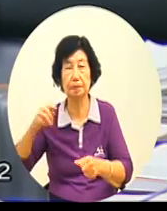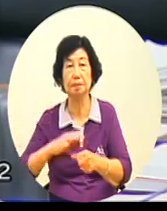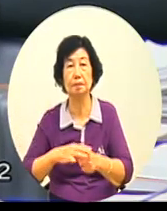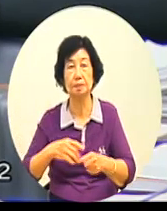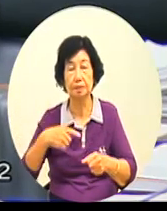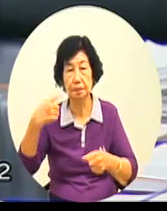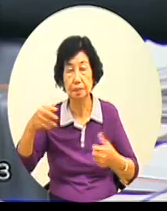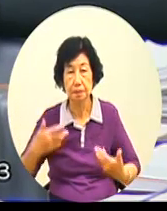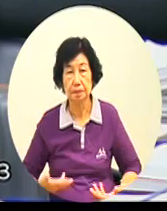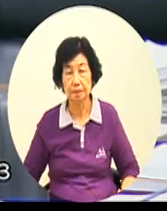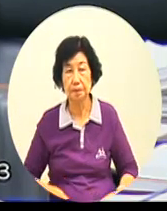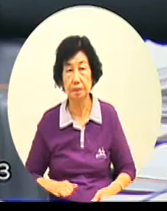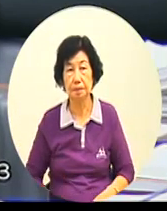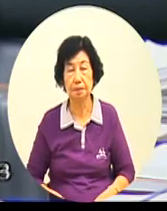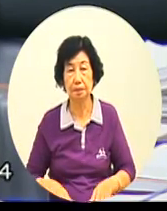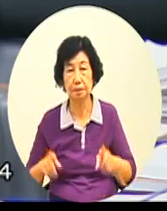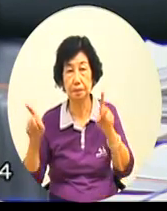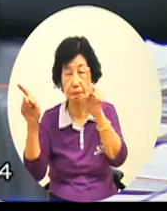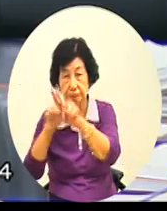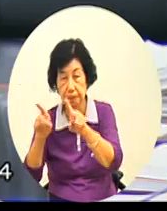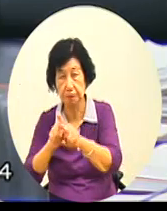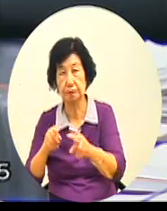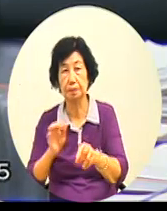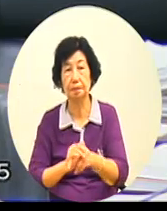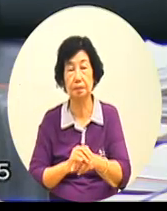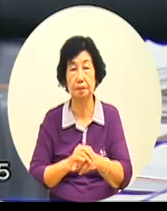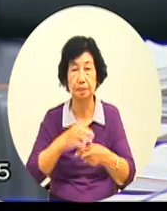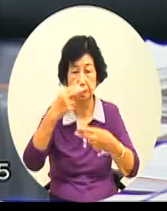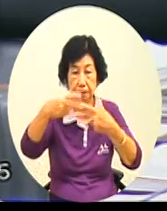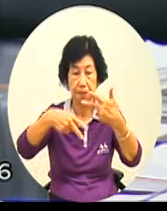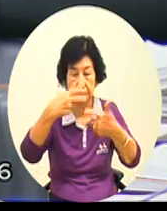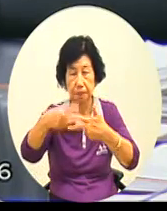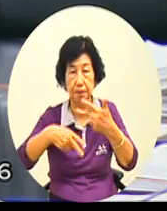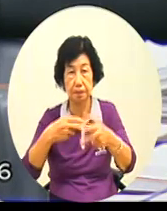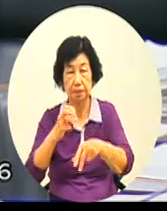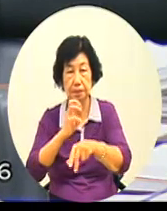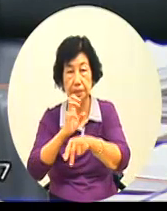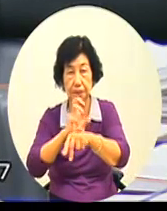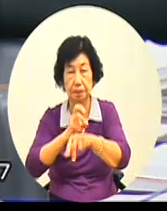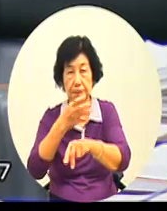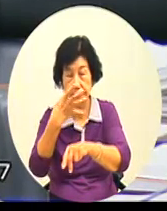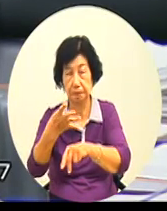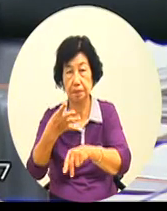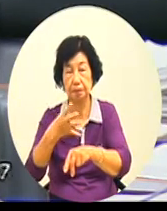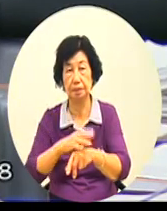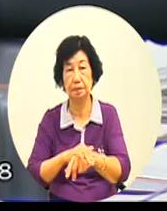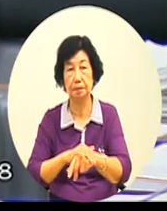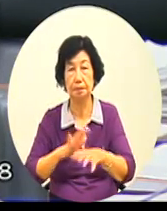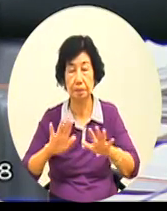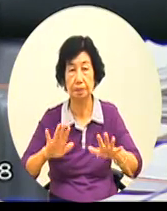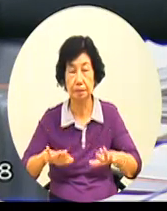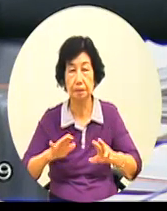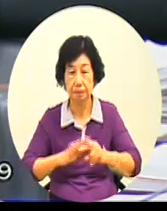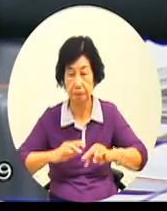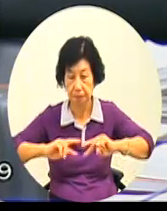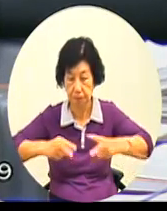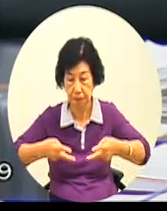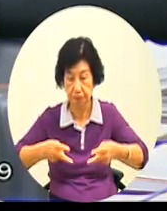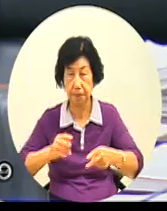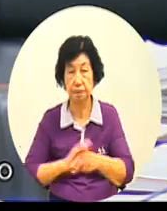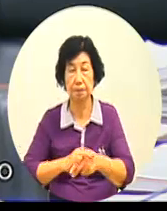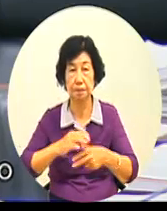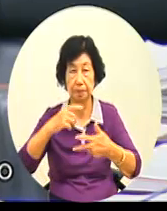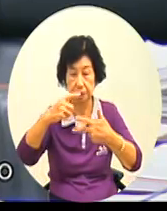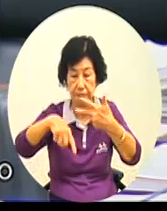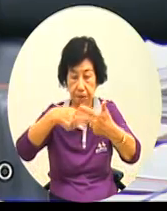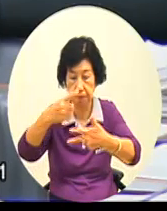局很清楚啊，两周是84小时啊，那现在一例一休之后是每一周只